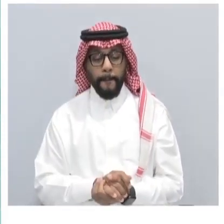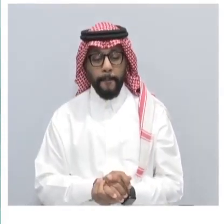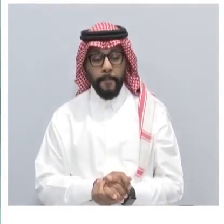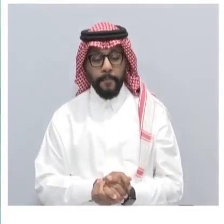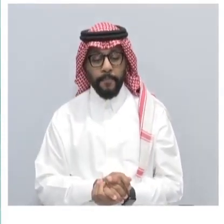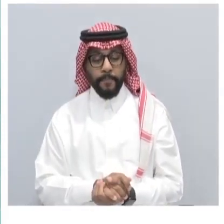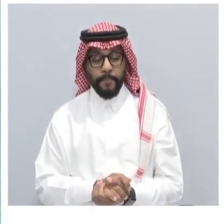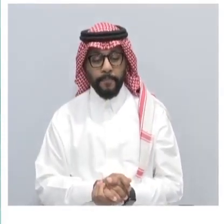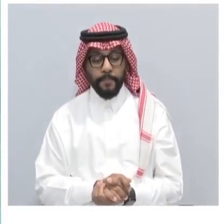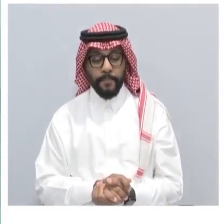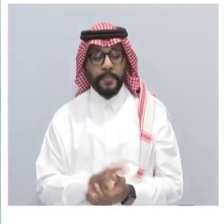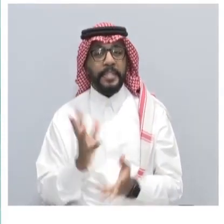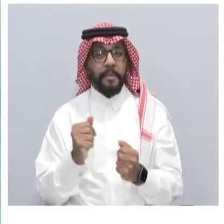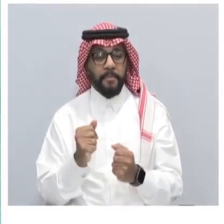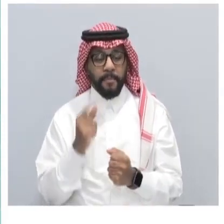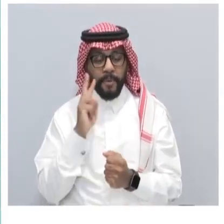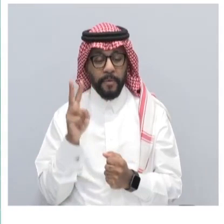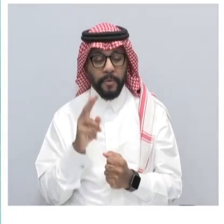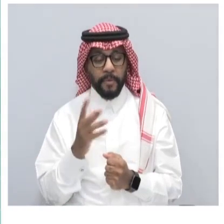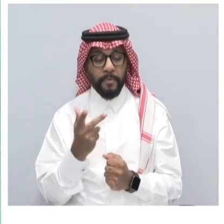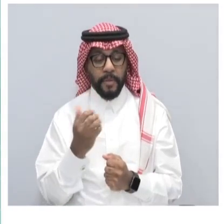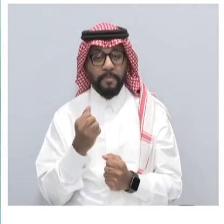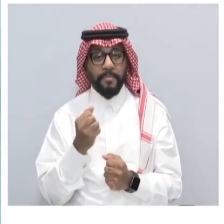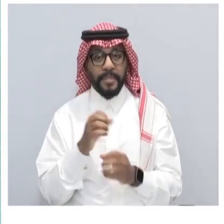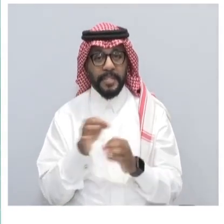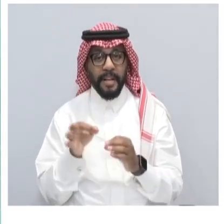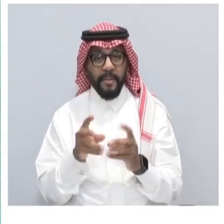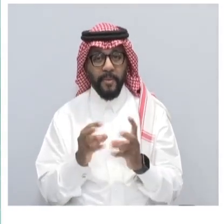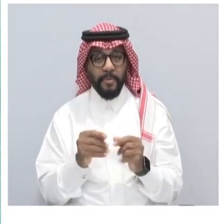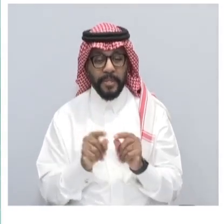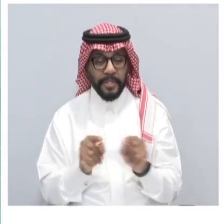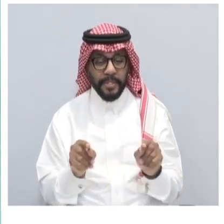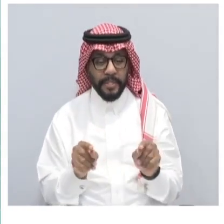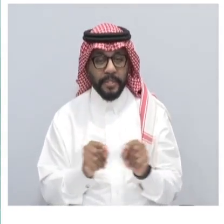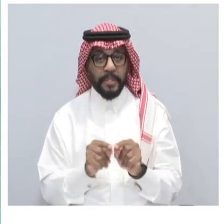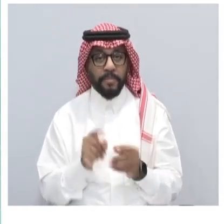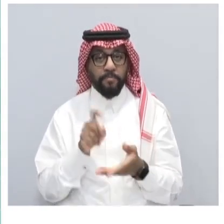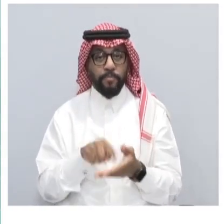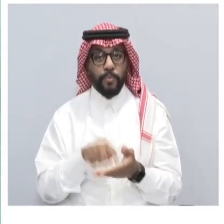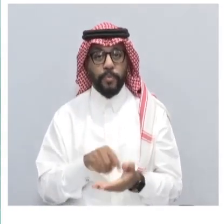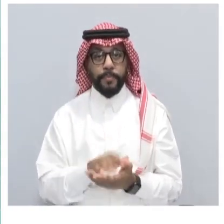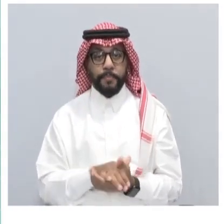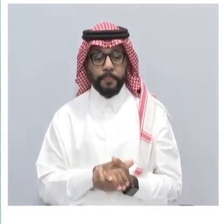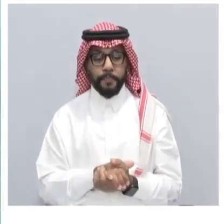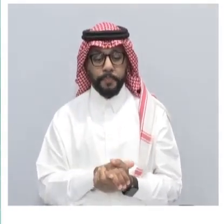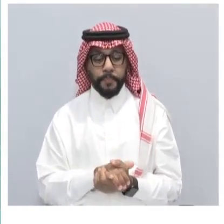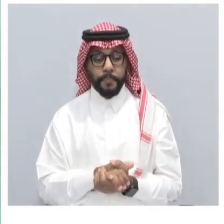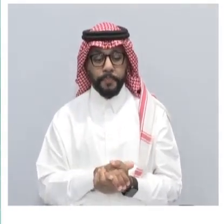بحيث تكون هذه المسافه نريد انقاص هذه المسافه بالنقر هنا ابناء الطلاب